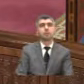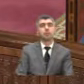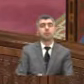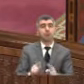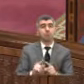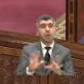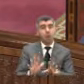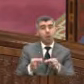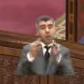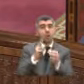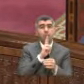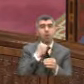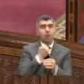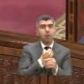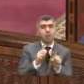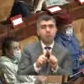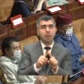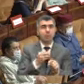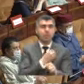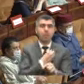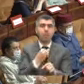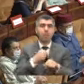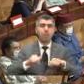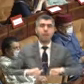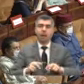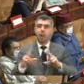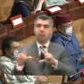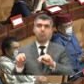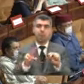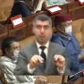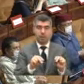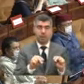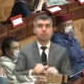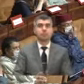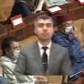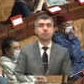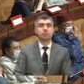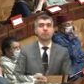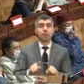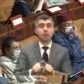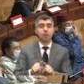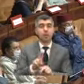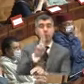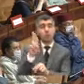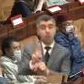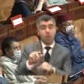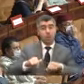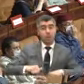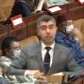الحكومه بانكم كلكم وليتوا وزاره الصحه. حنا لا سولنا وزير التجاره